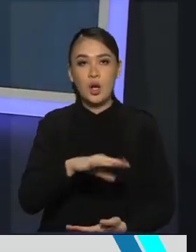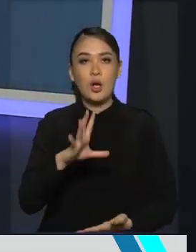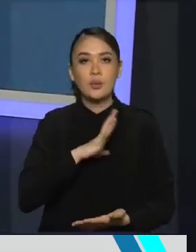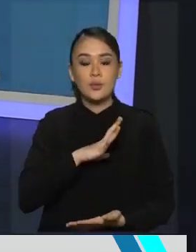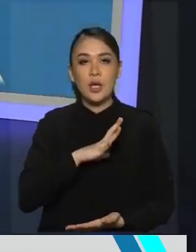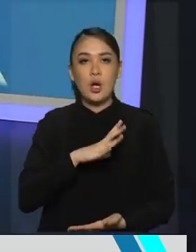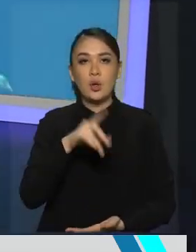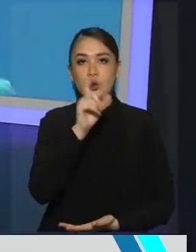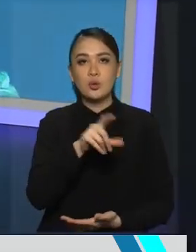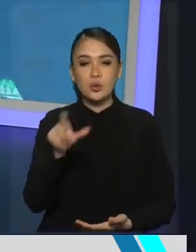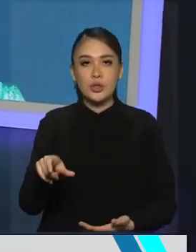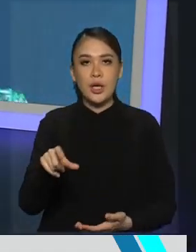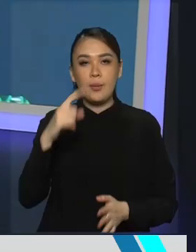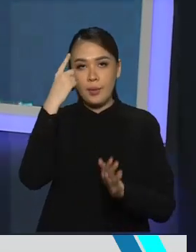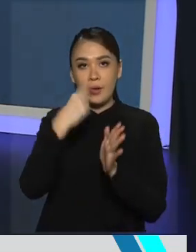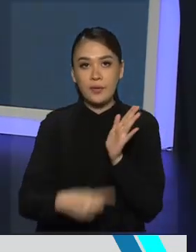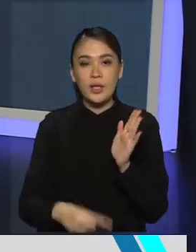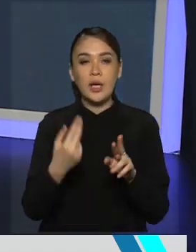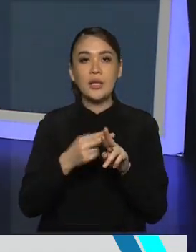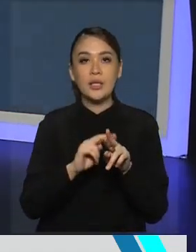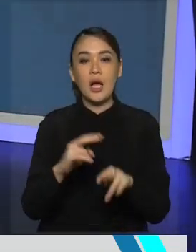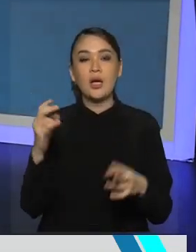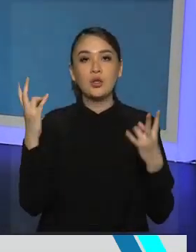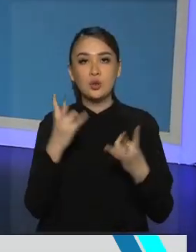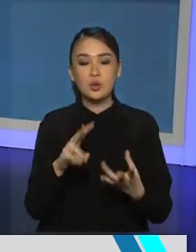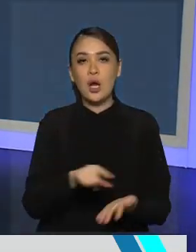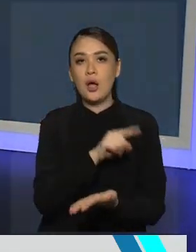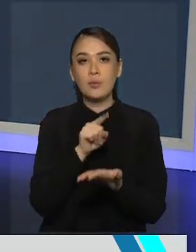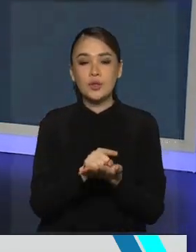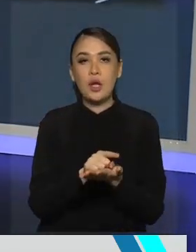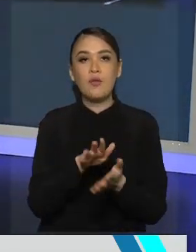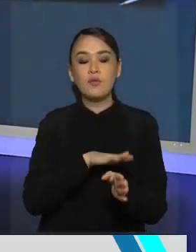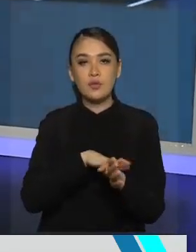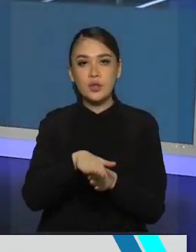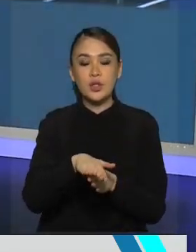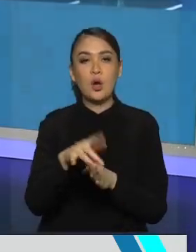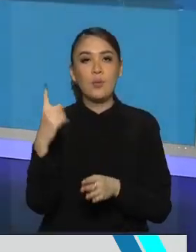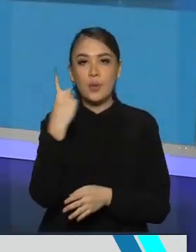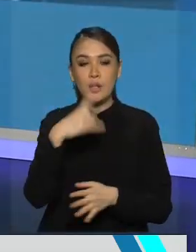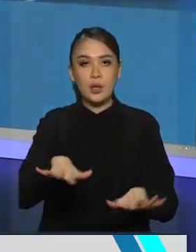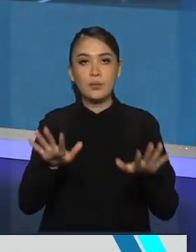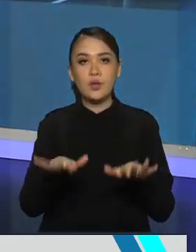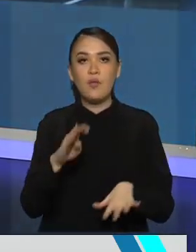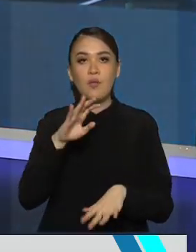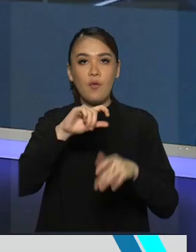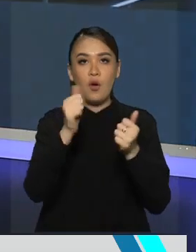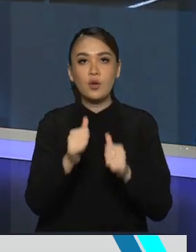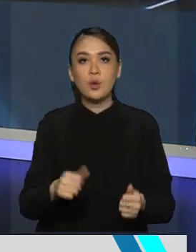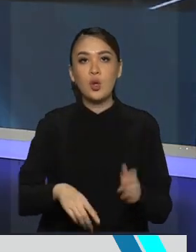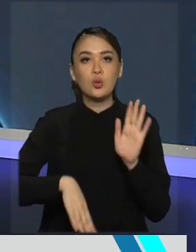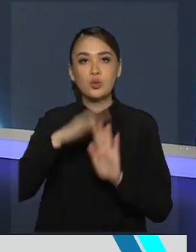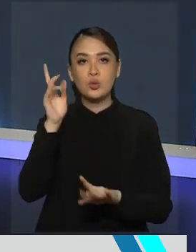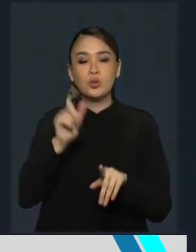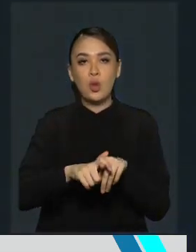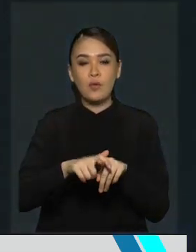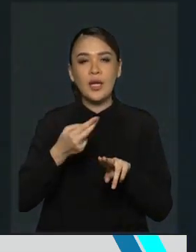говоря, людей убедить, то есть сейчас мы должны пропагандировать в первую очередь формулу «лучшее слово – это